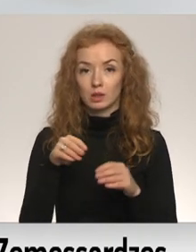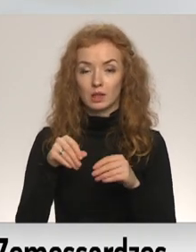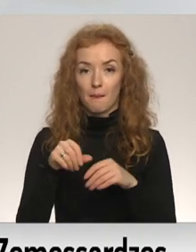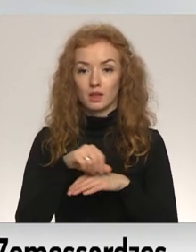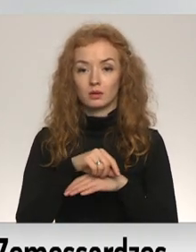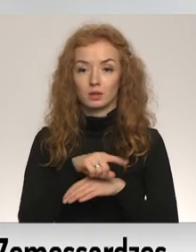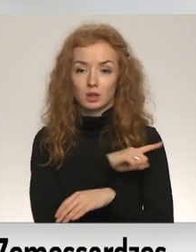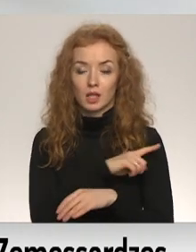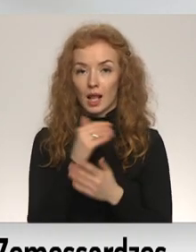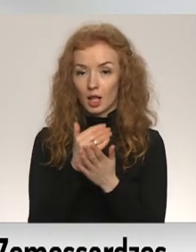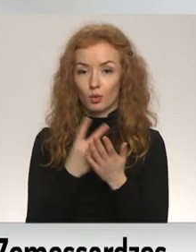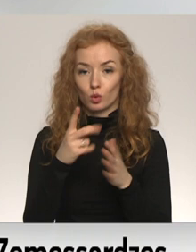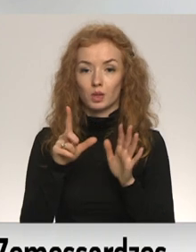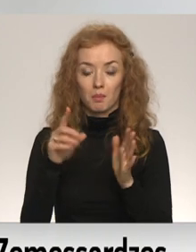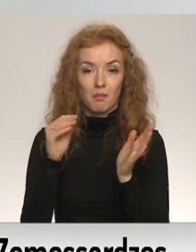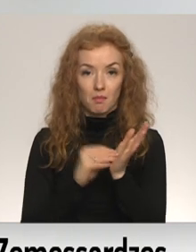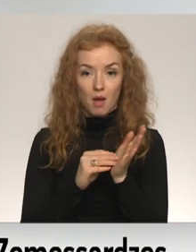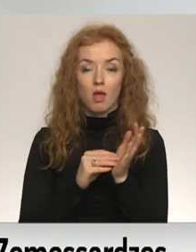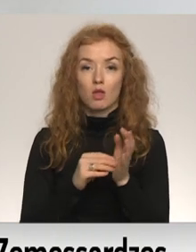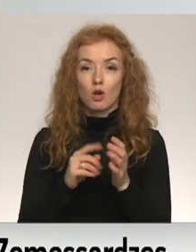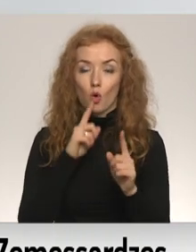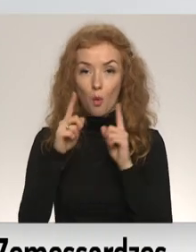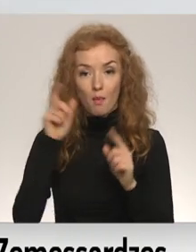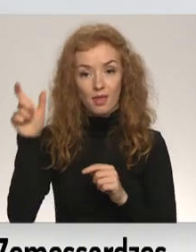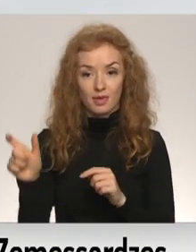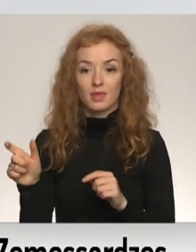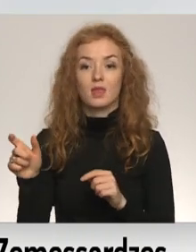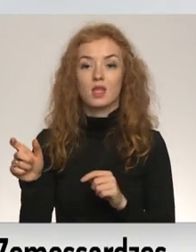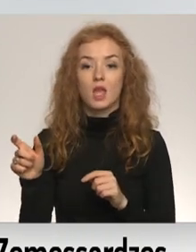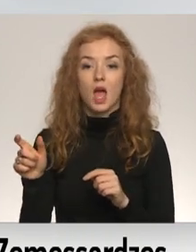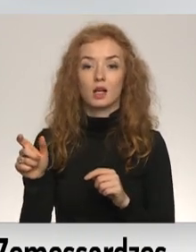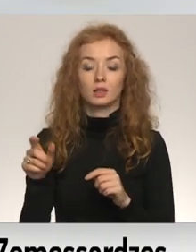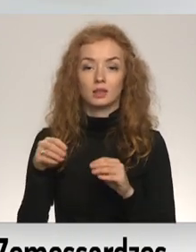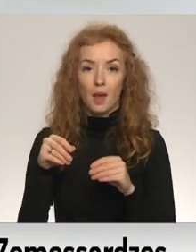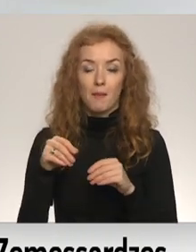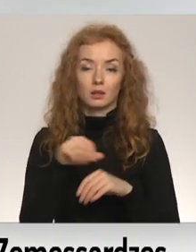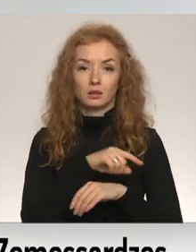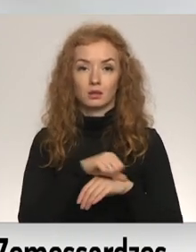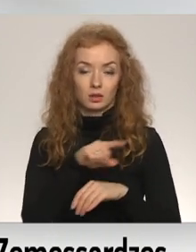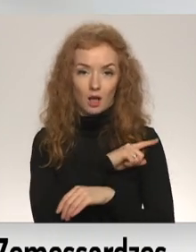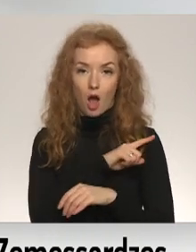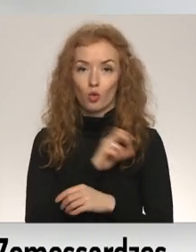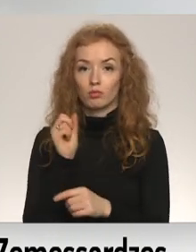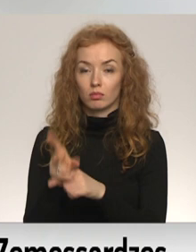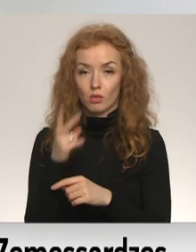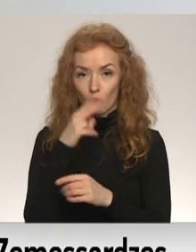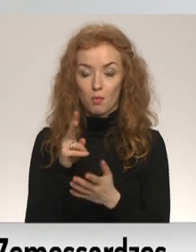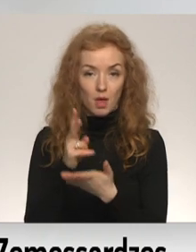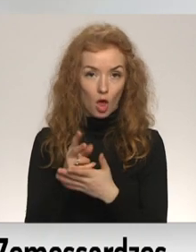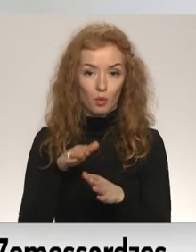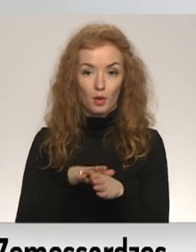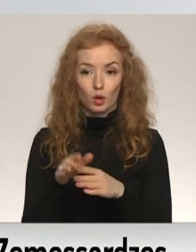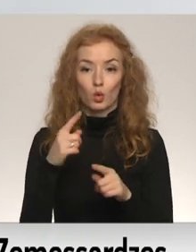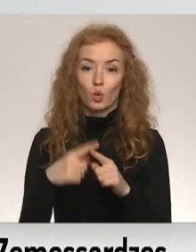27. Pantu, vienības komandieris, šai gadījumā tas ir batarina komandieris, zemesargu atstādina no amata pienākumu pildīšanas, un tas